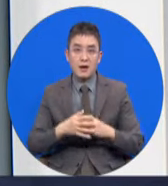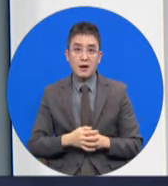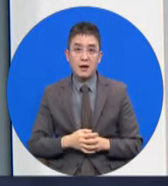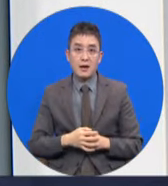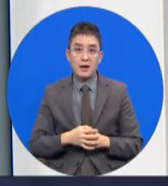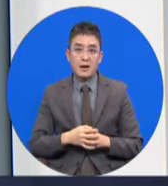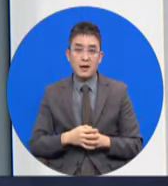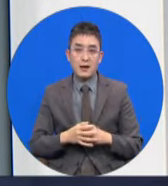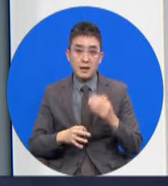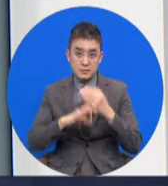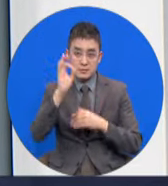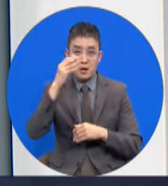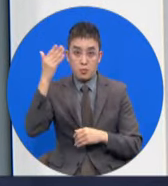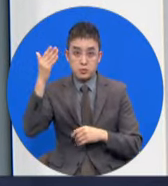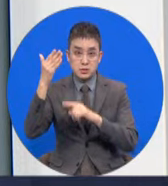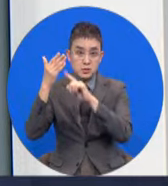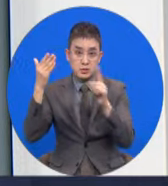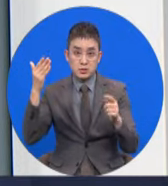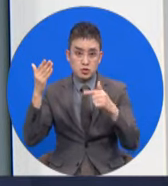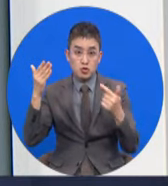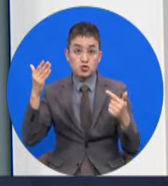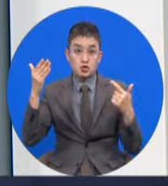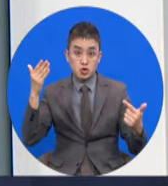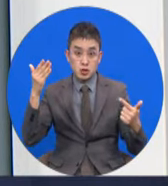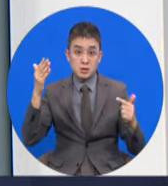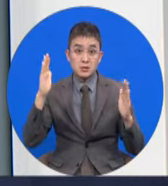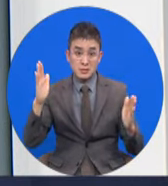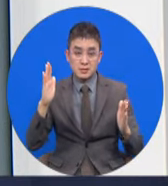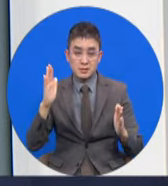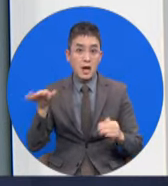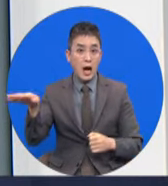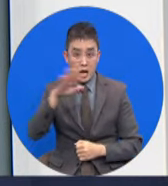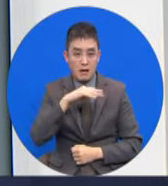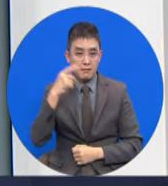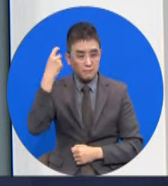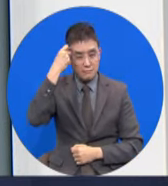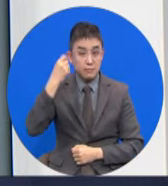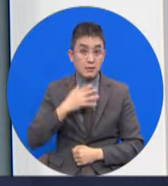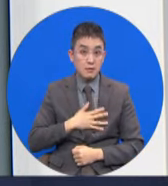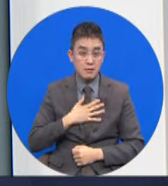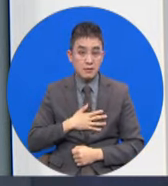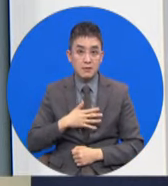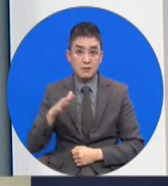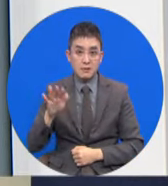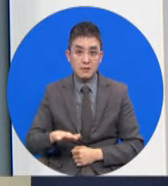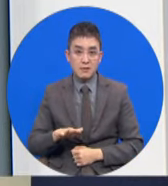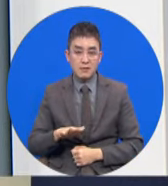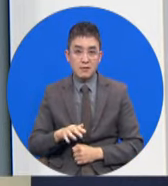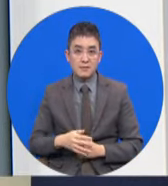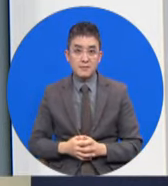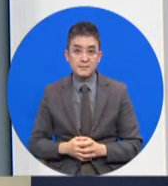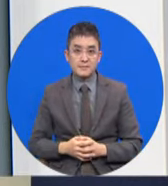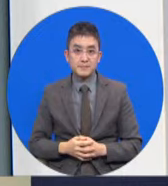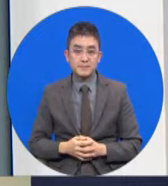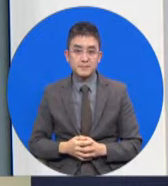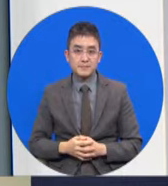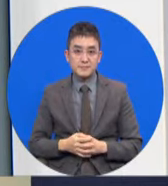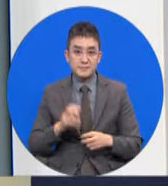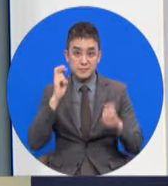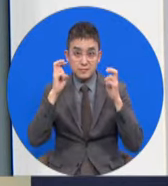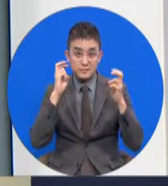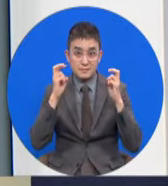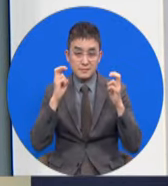수 있는 거지? 이런 게 홍보가 안 됐었습니다. 그러나 이제는 뭐 직장인들이 저녁에 좀 빨리 퇴근해서 아니면 점심 시간 때